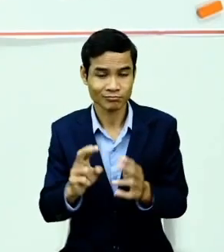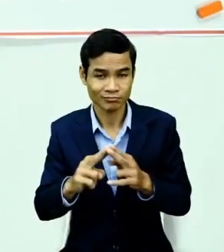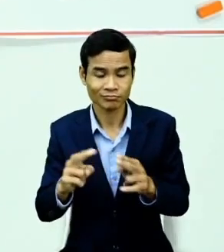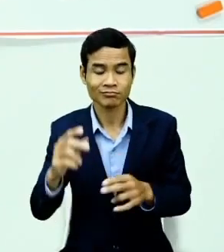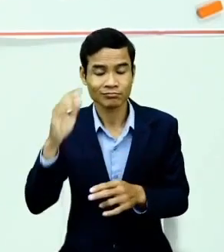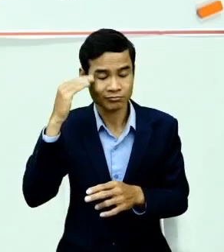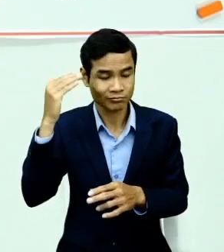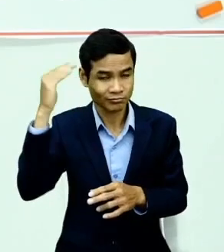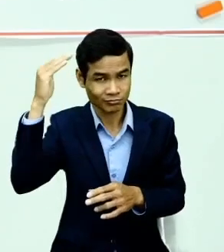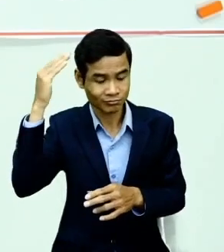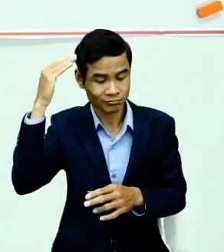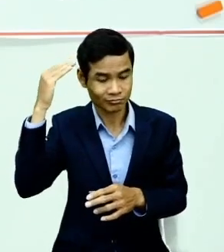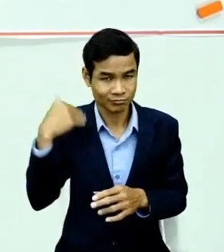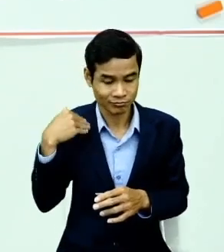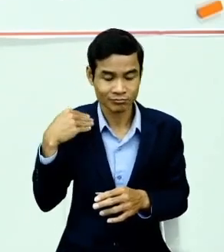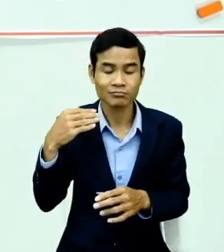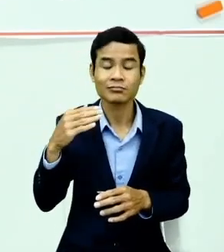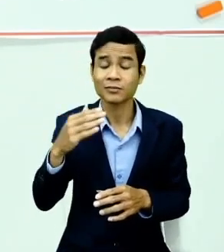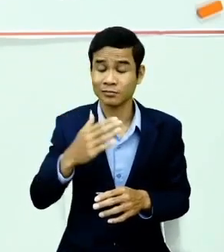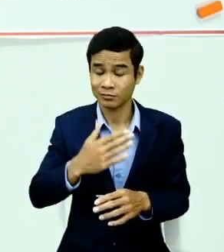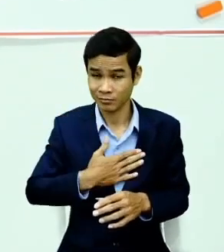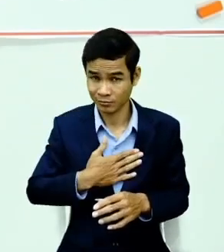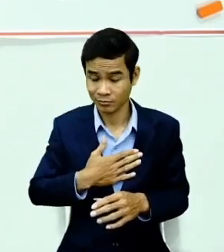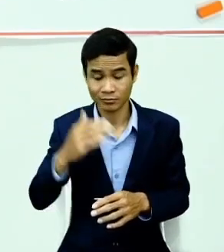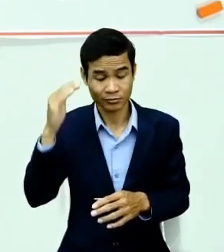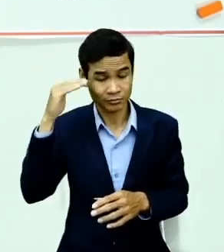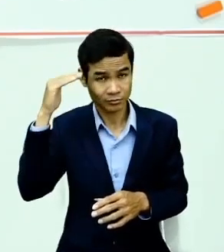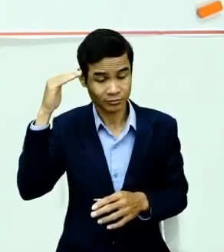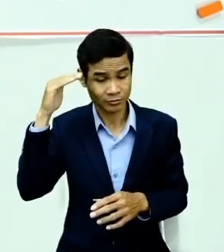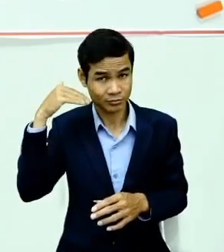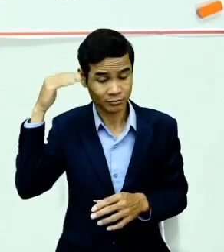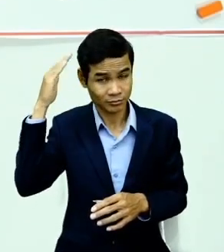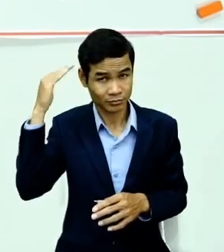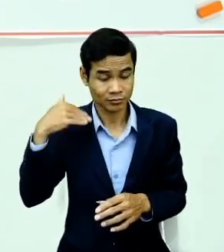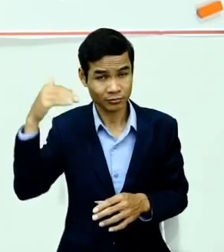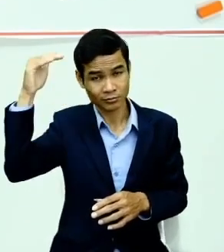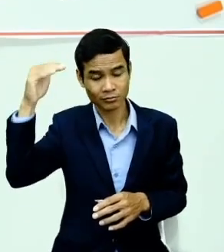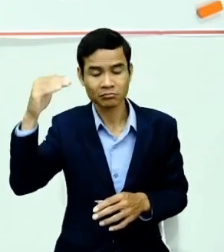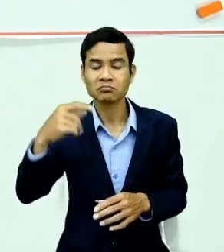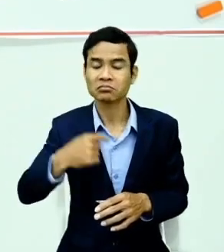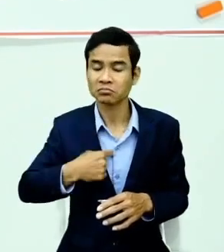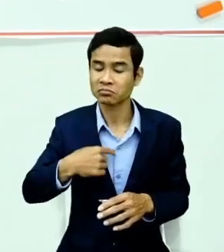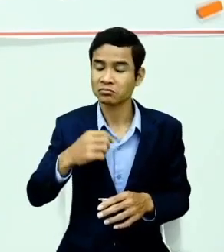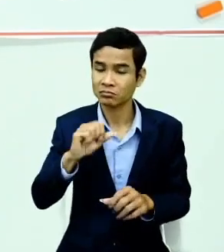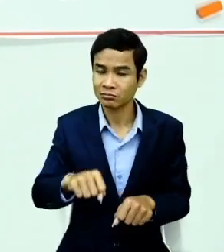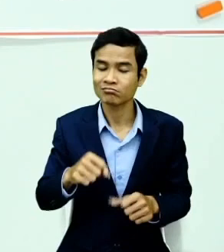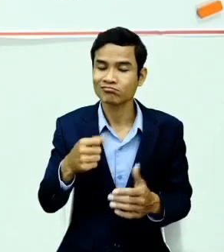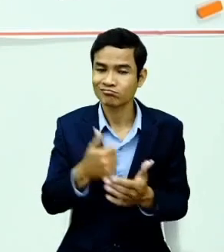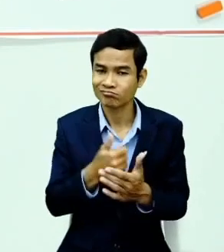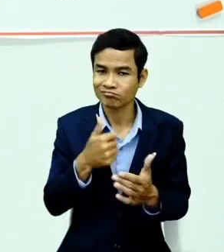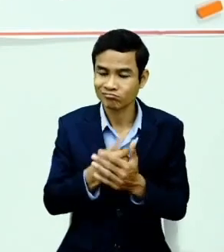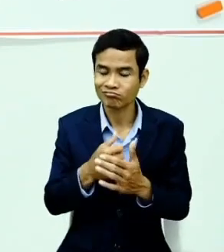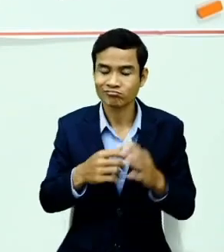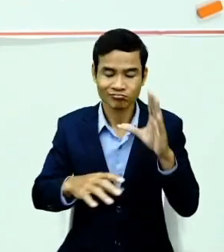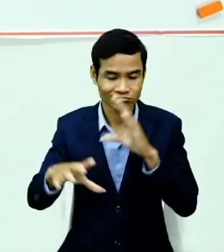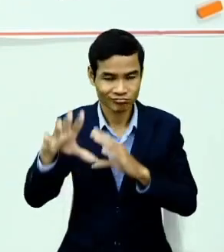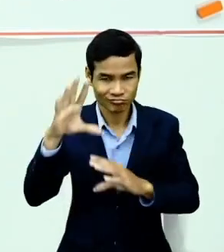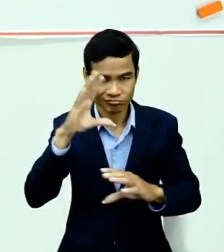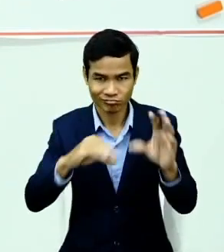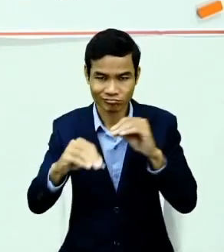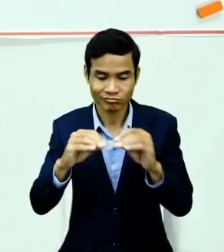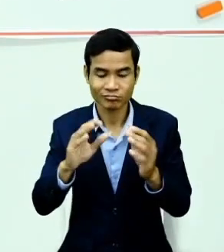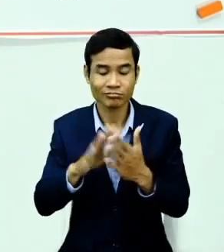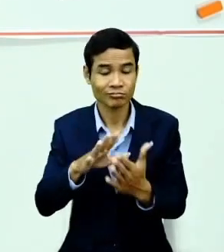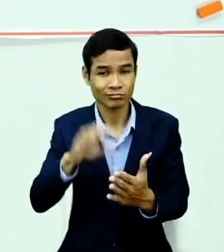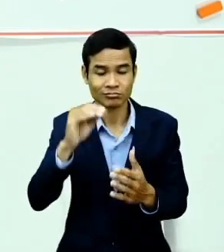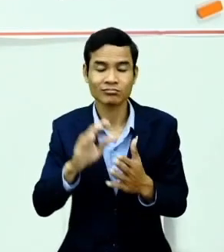nâng nâng khá nhầm thua vấy cơ nọ chà cứ khách khâm riêng sâu nè cơ nọ chà